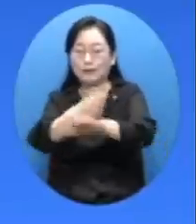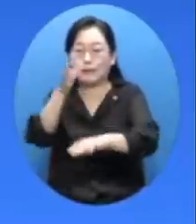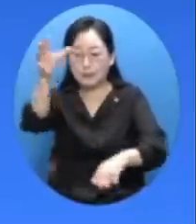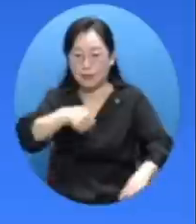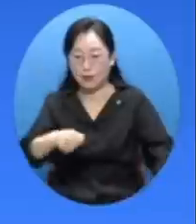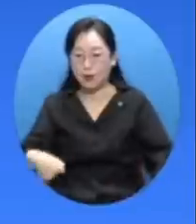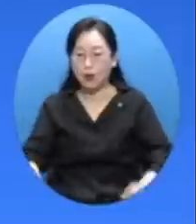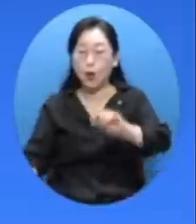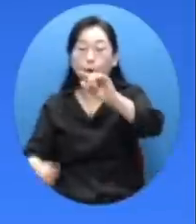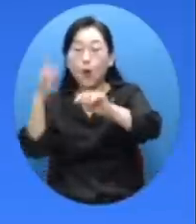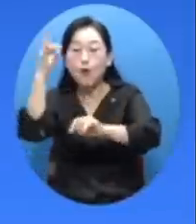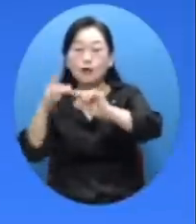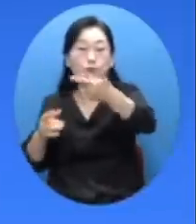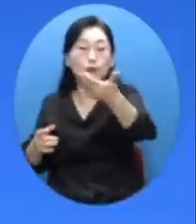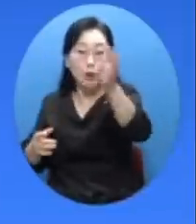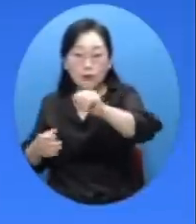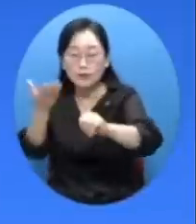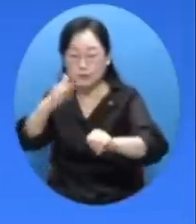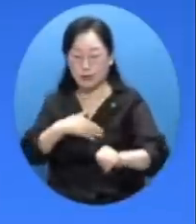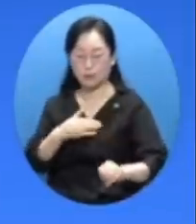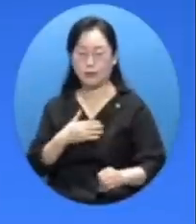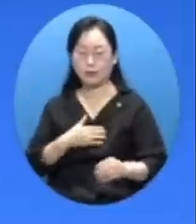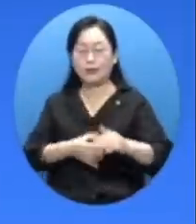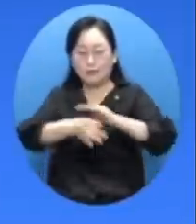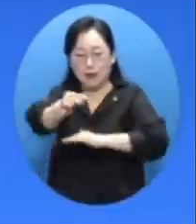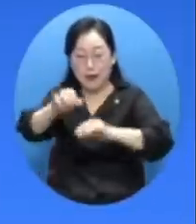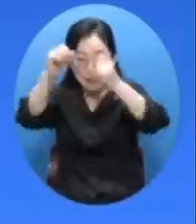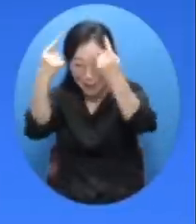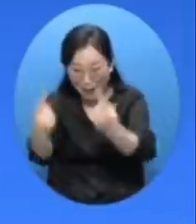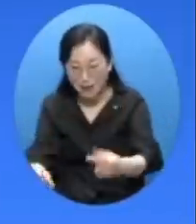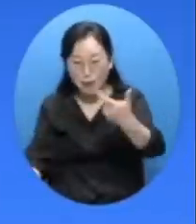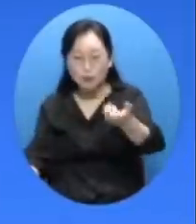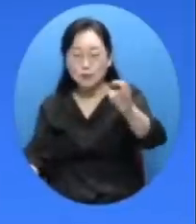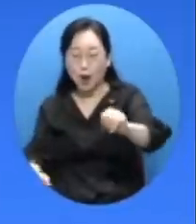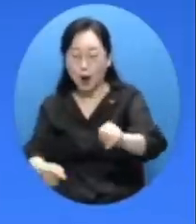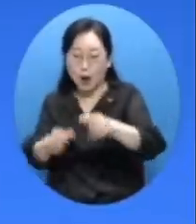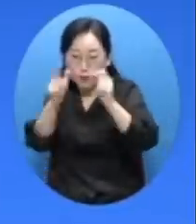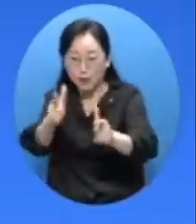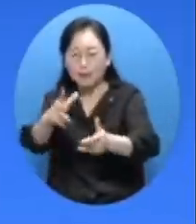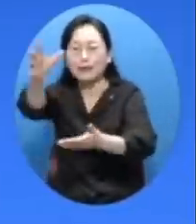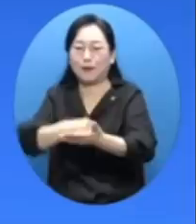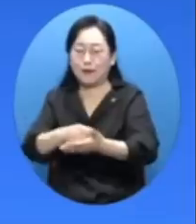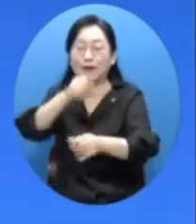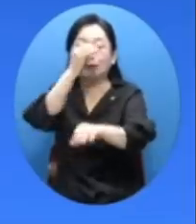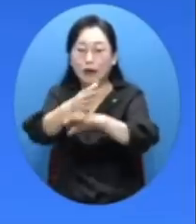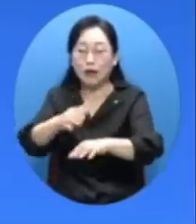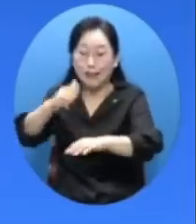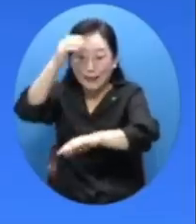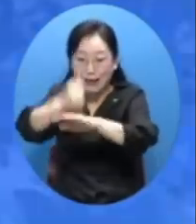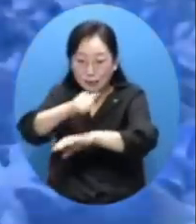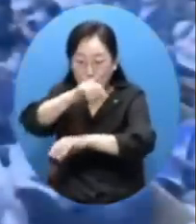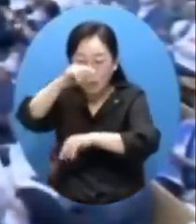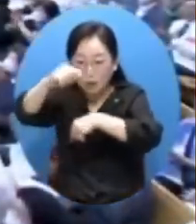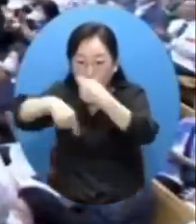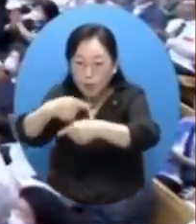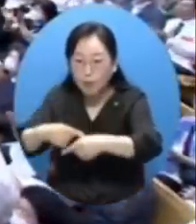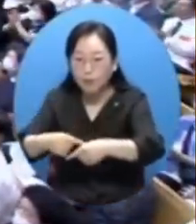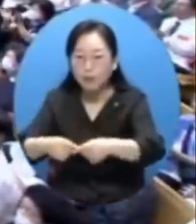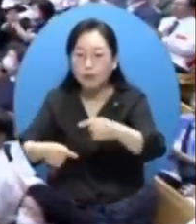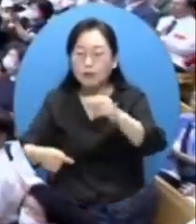땅을 샀는데 그 땅을 7년 후에 3,030억에 매각을 했으니 얼마나 큰 애인지 모릅니다.